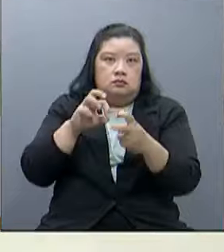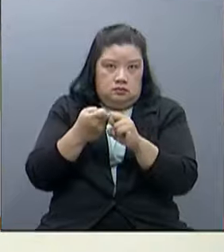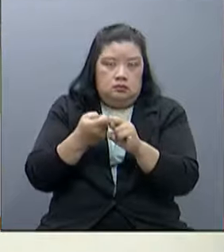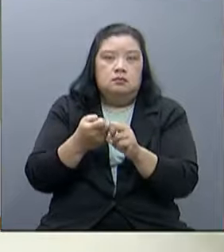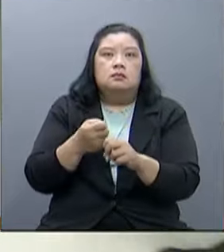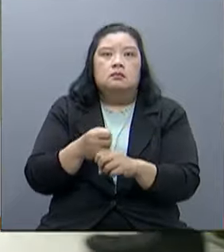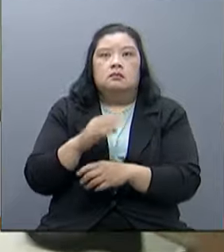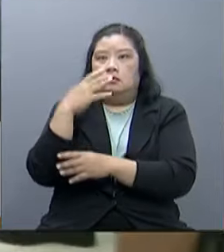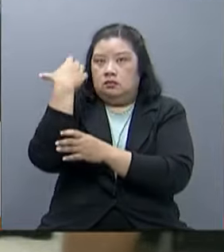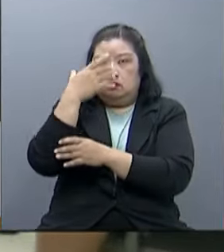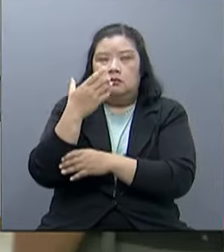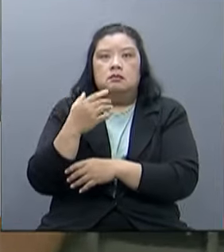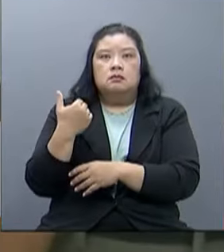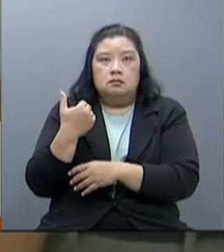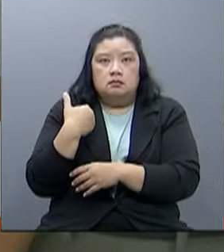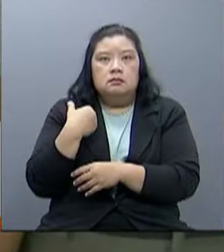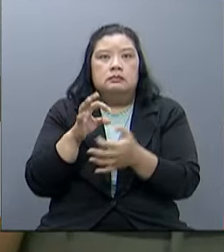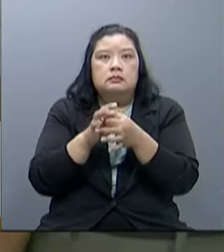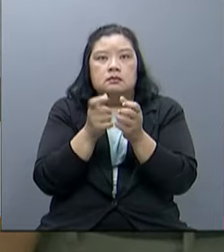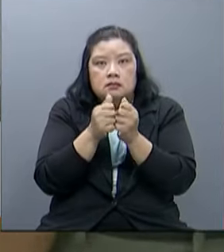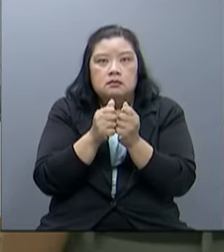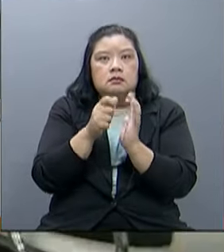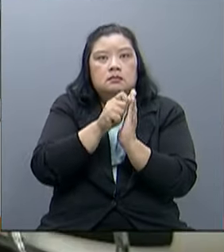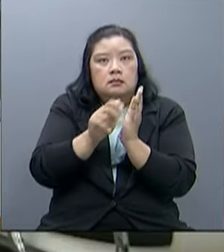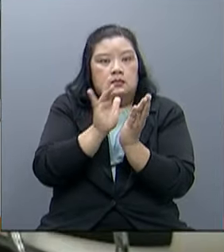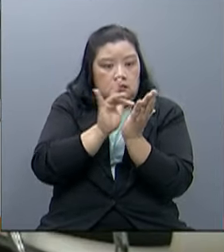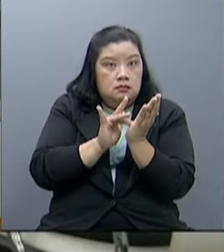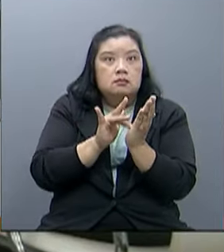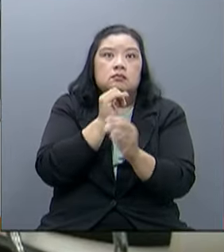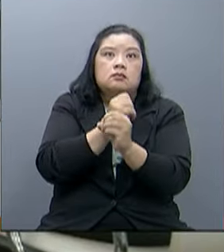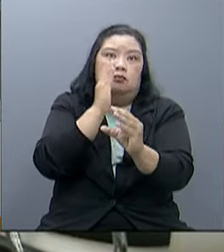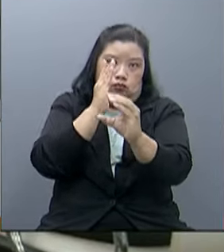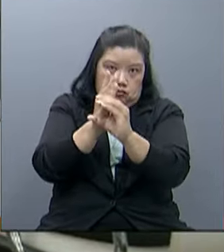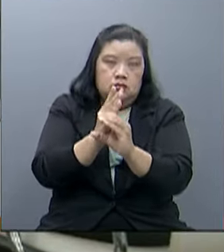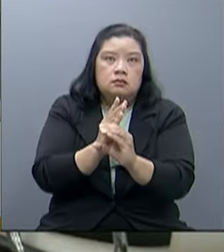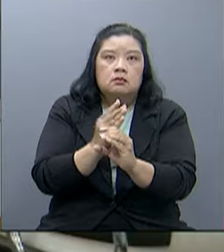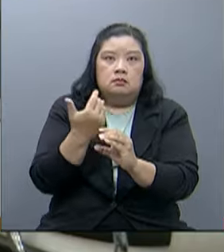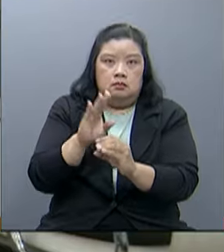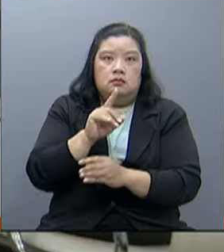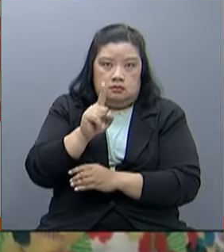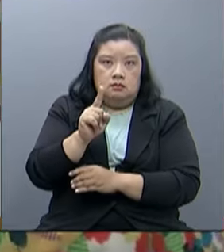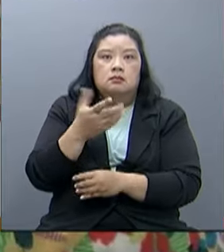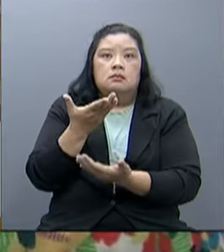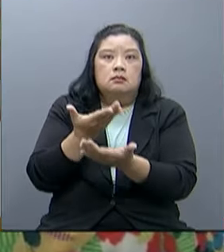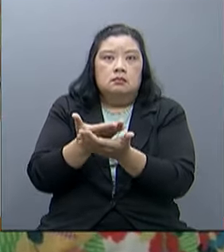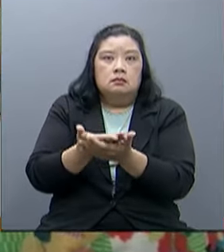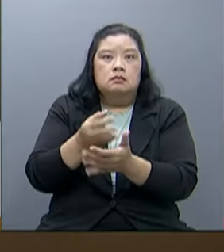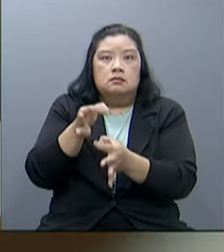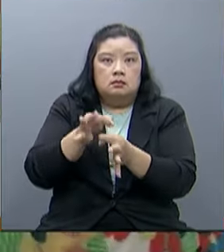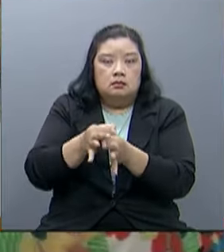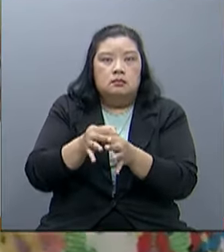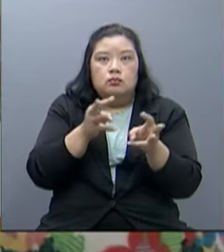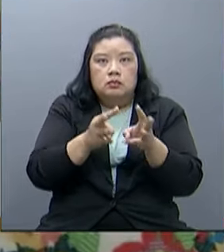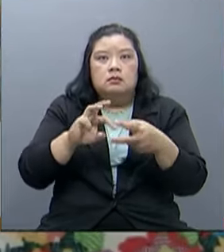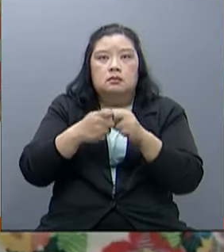ป้องกันแอปพลิเคชันแปลกปลอมบน M Bingรวมทั้งกำหนดแนวทางปฏิบัติของสถาบันการเงินที่ชัดเจนมากขึ้นหากเกิด